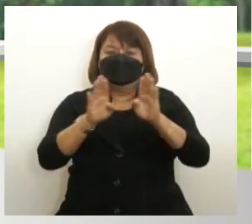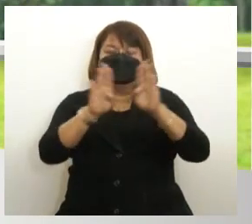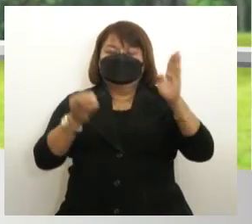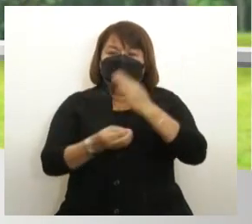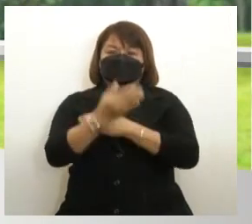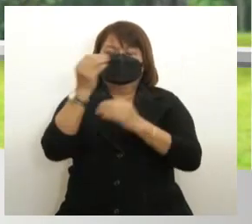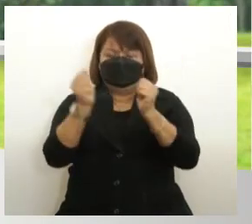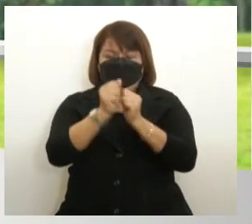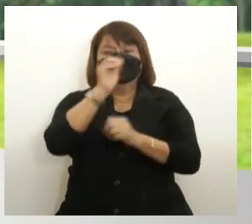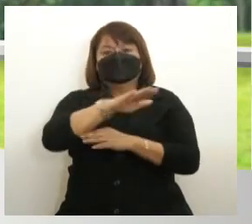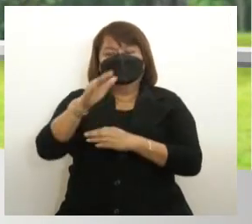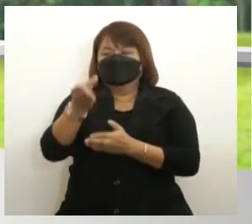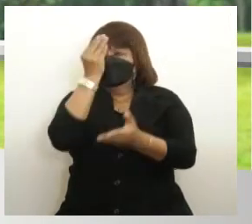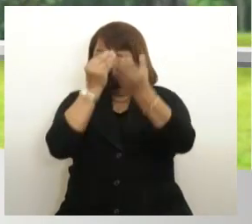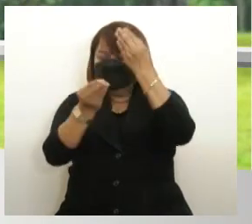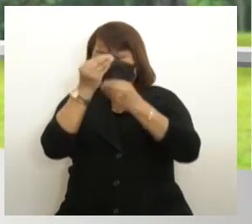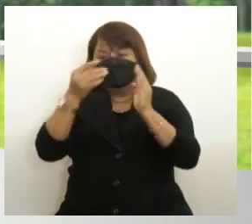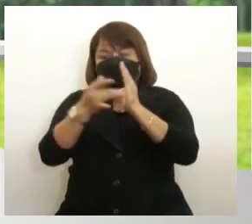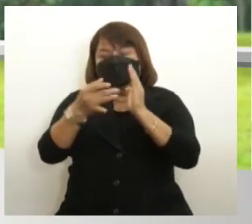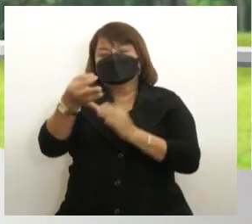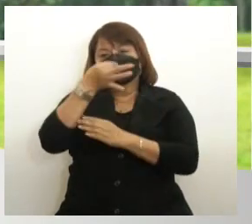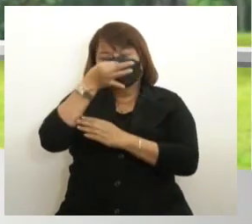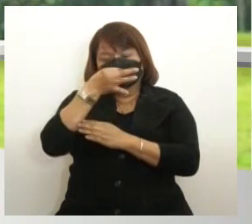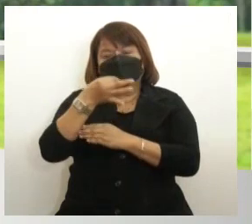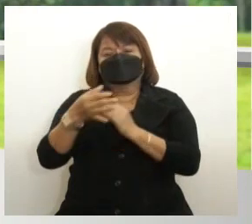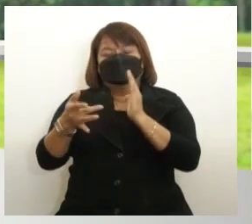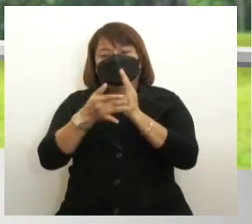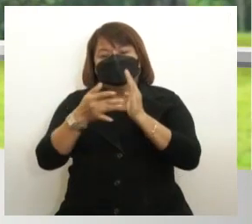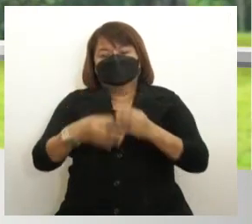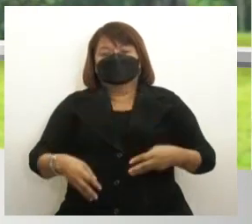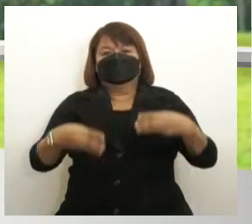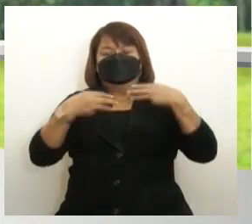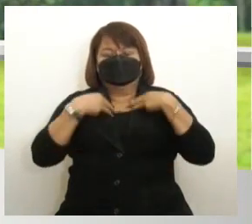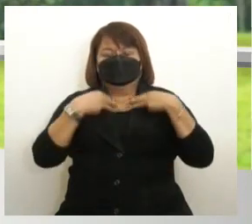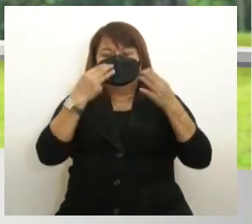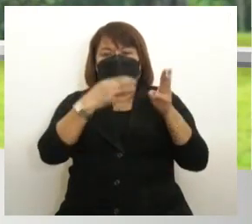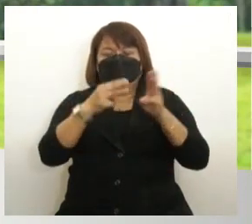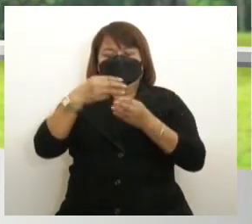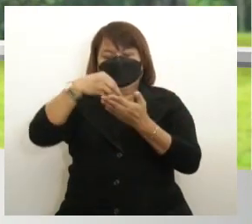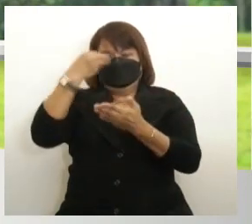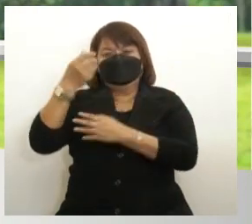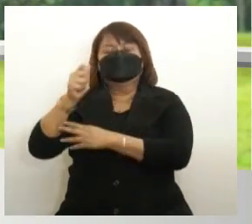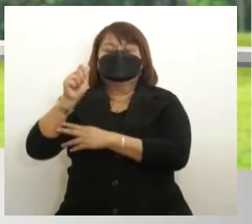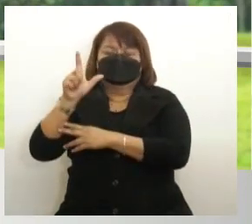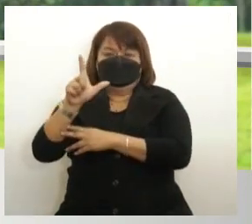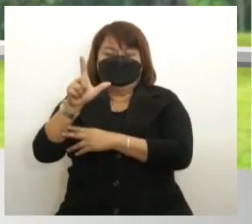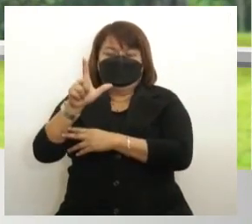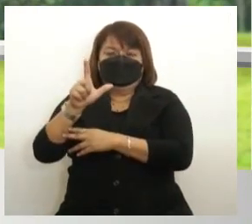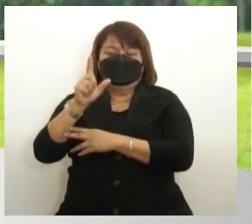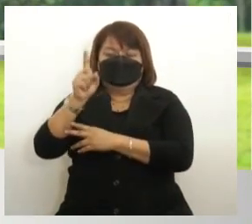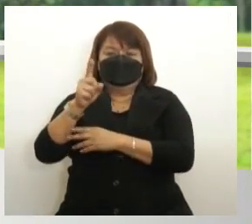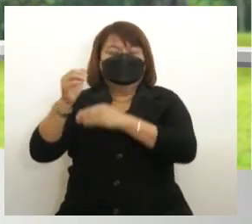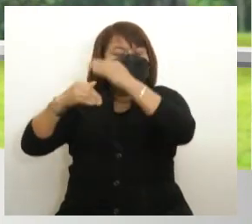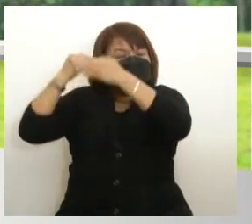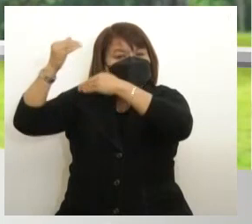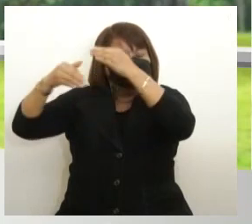ให้กับนักเรียนค่ะได้เรียนรู้ทางทักษะอาชีพนะคะทักษะชีวิตผ่านกระบวนการเรียนรู้แบบ active learning ที่จะเป็นการพัฒน